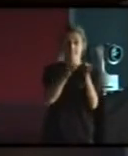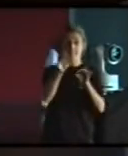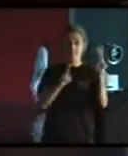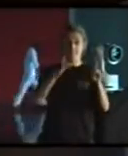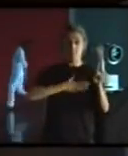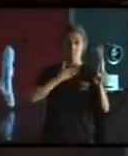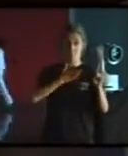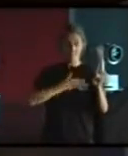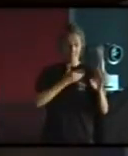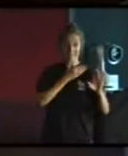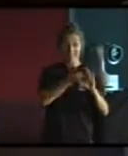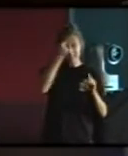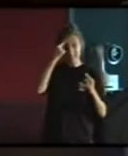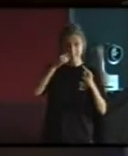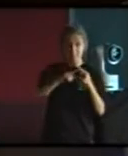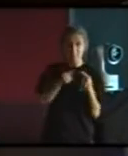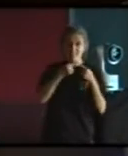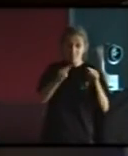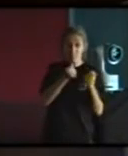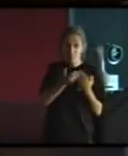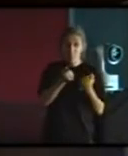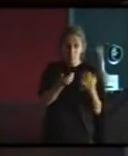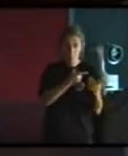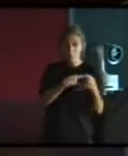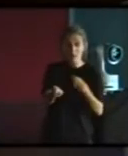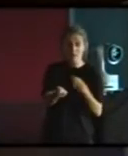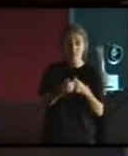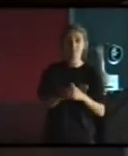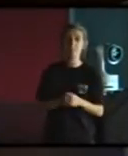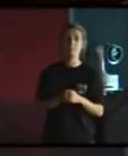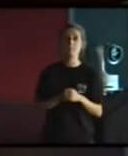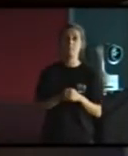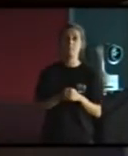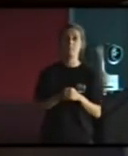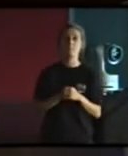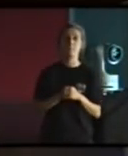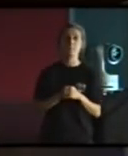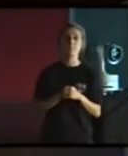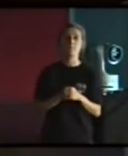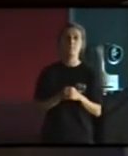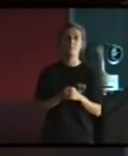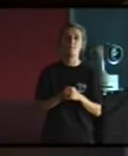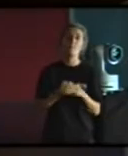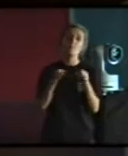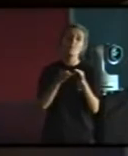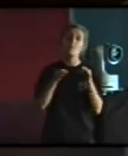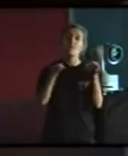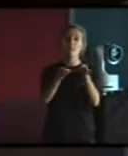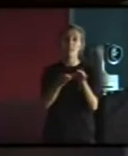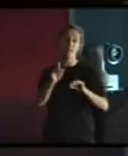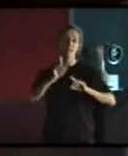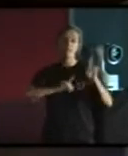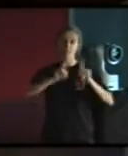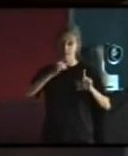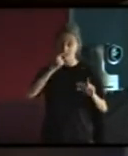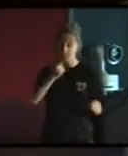crois que l'analyse initiale, lorsqu'on est arrivé, était de qualifier cette salle des fêtes comme caduque. Elle était